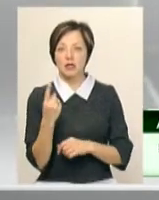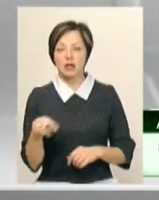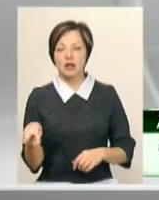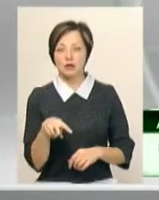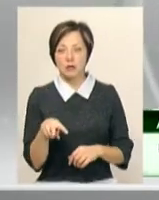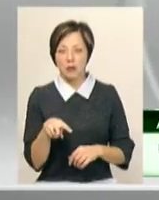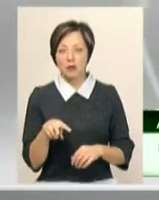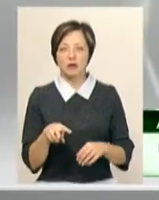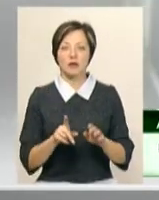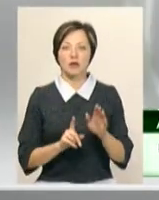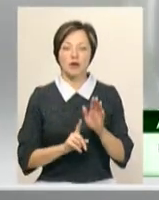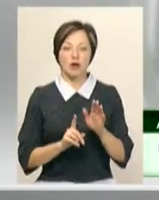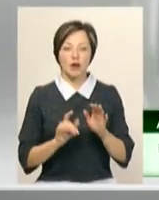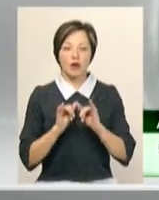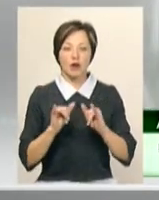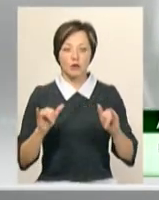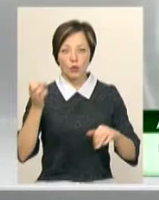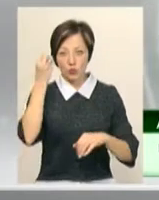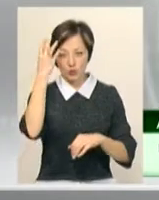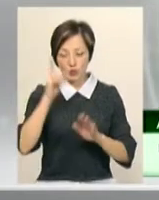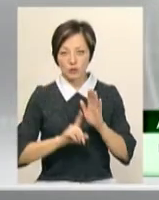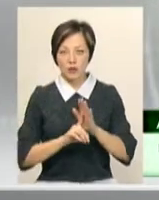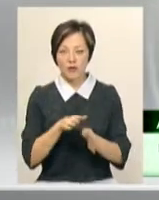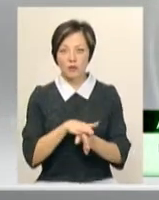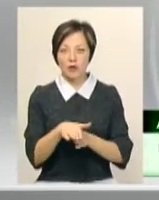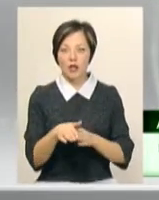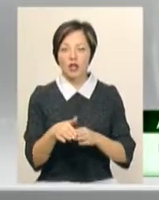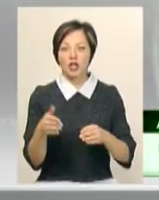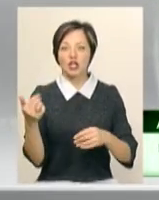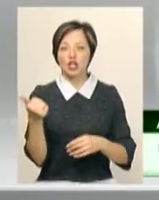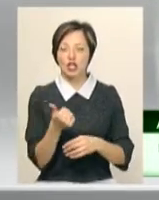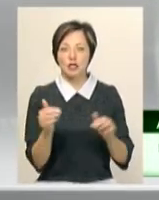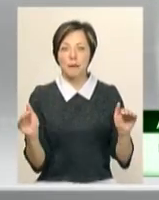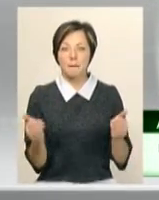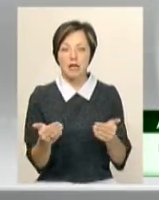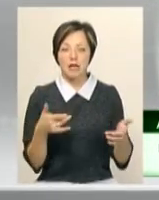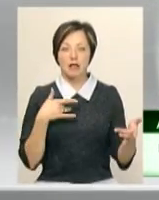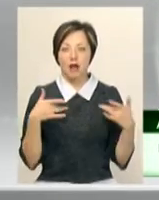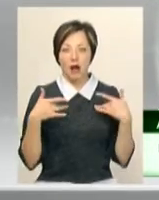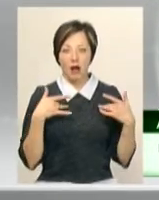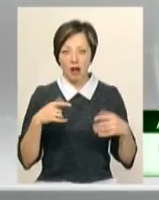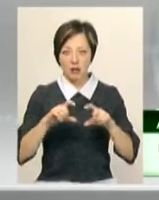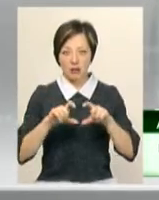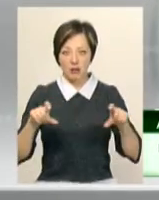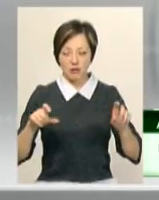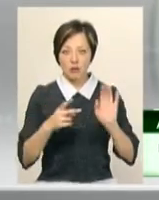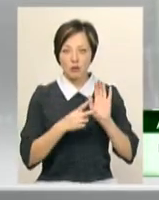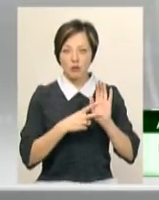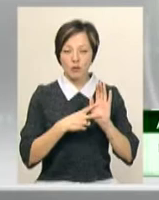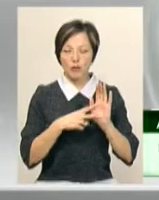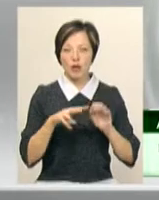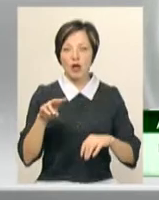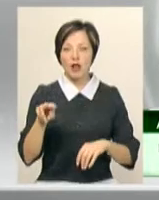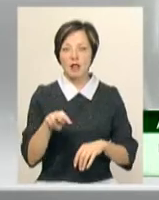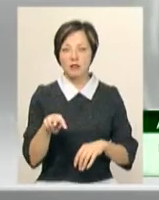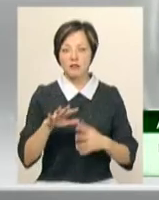рамках проєкту розвитку культури Сатанівської ОТГ відбувається тиждень міні-театрів, в рамках якого буде 7 листопада відбудеться в